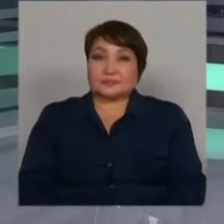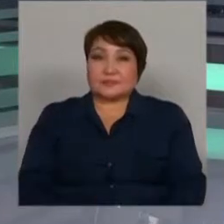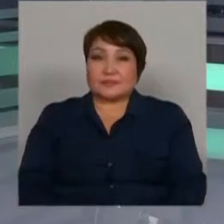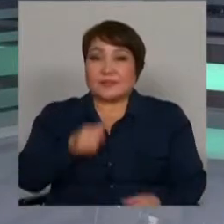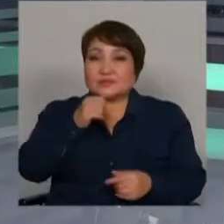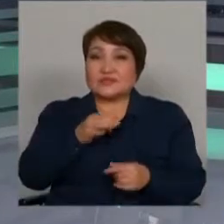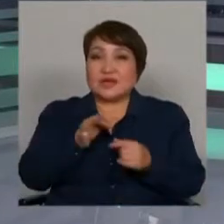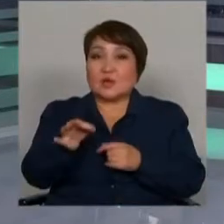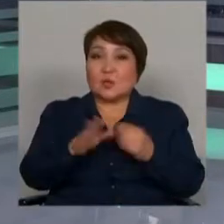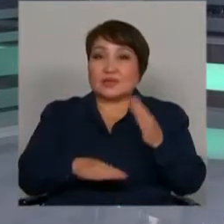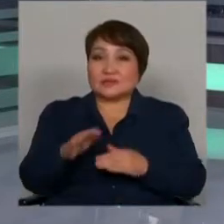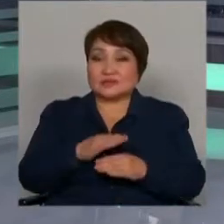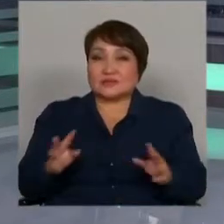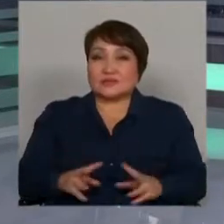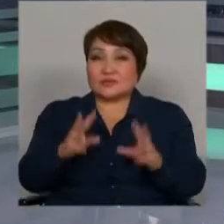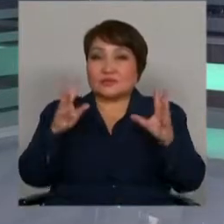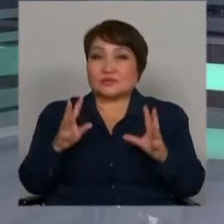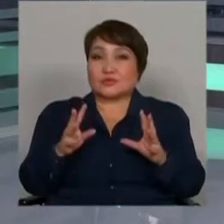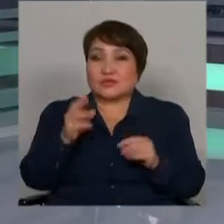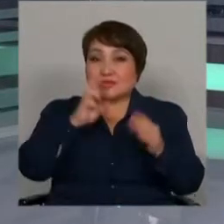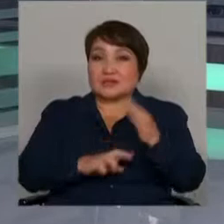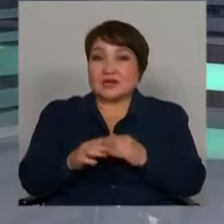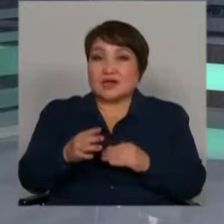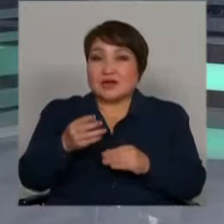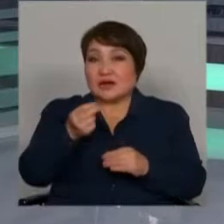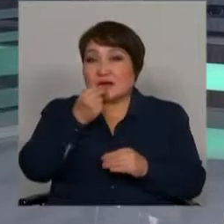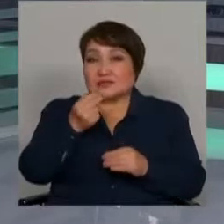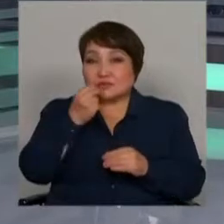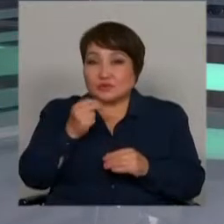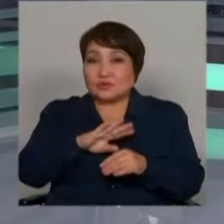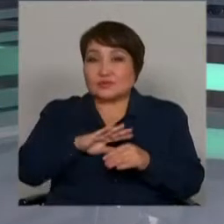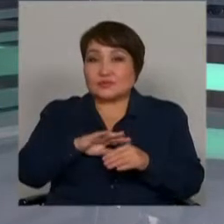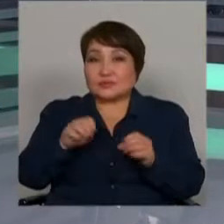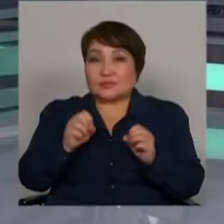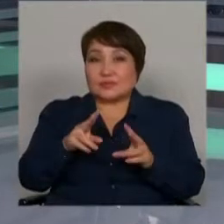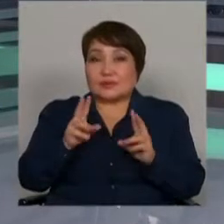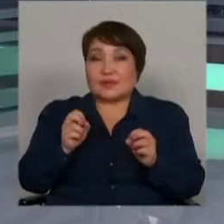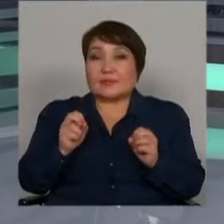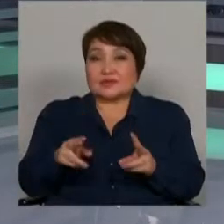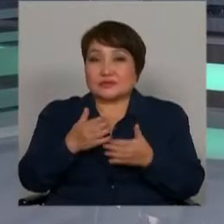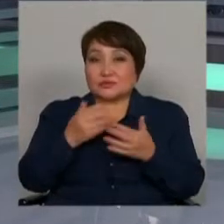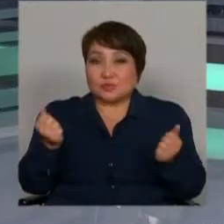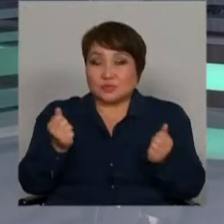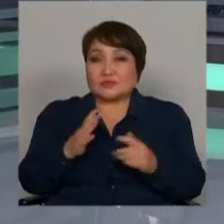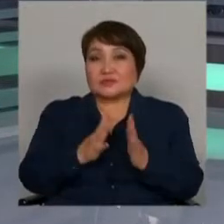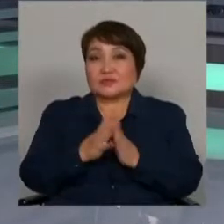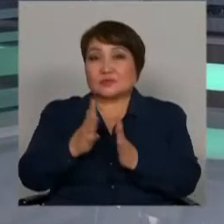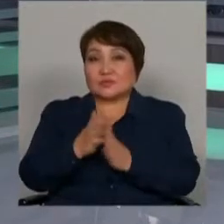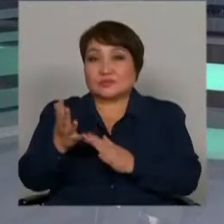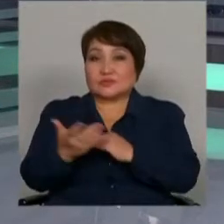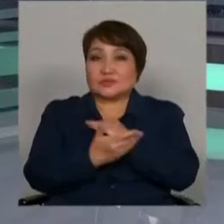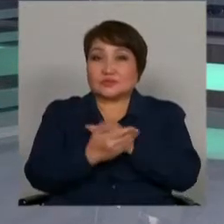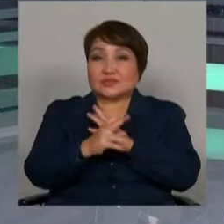Қостанай облысындағы алапа 4 елдегі азық-түлік қауіпсіздігіне әсер етпейді. Егінге айтарлықтай зақым келген жоқ деп сендірді ауыл